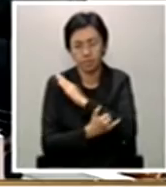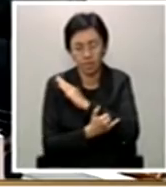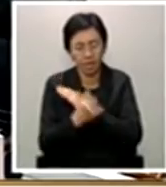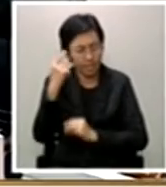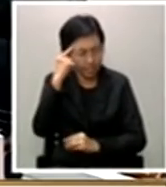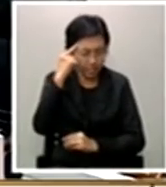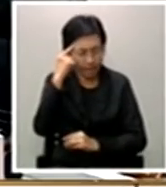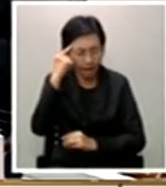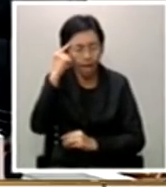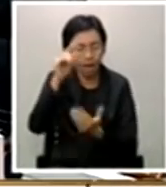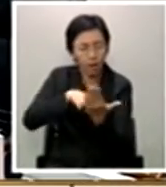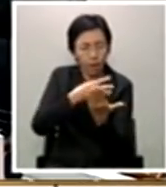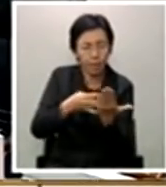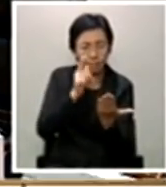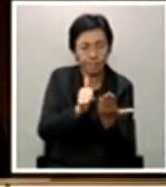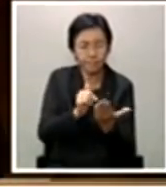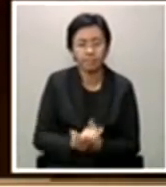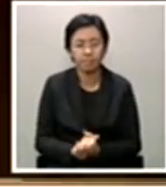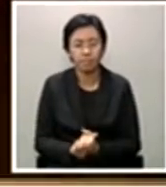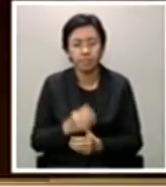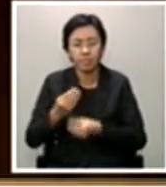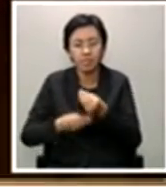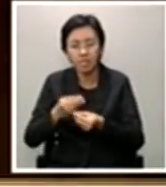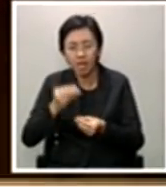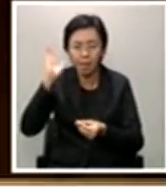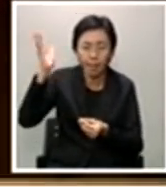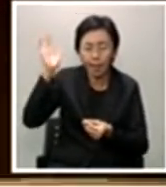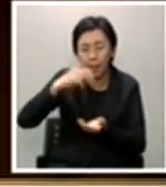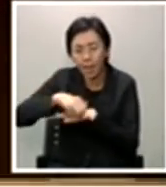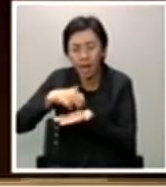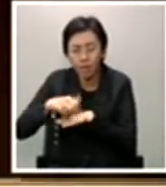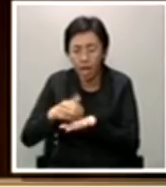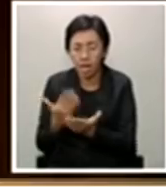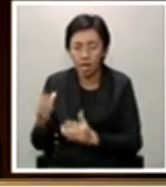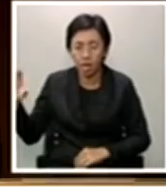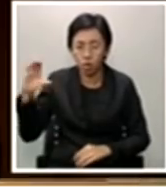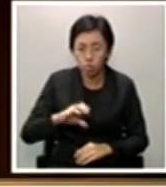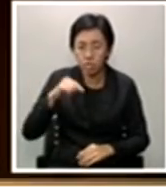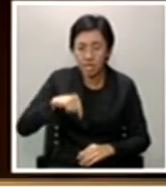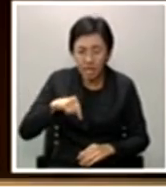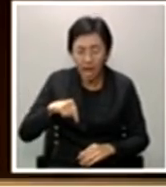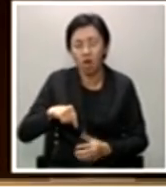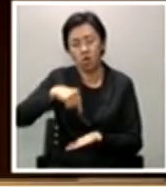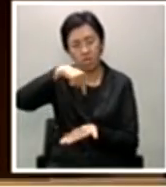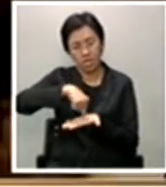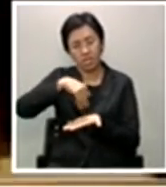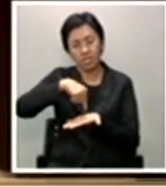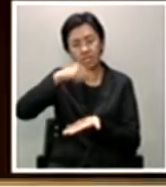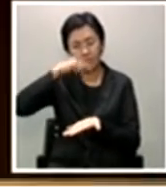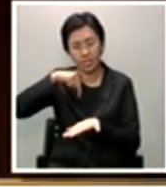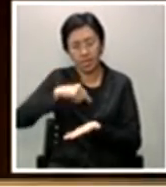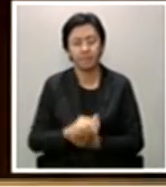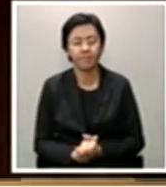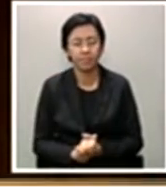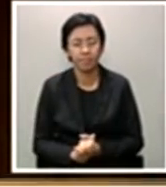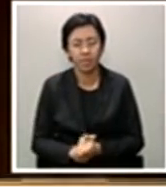คอนเซปต์มาสเตอร์แพลนของแอคเมกไปขายไอเดียนี้ว่าคุณจะลงทุนในแถบนี้เนี่ยคุณมาลงทุนที่ประเทศไ